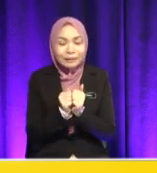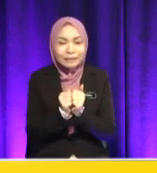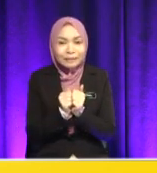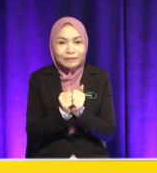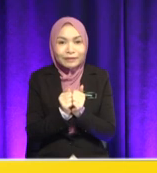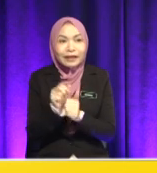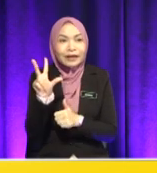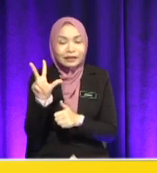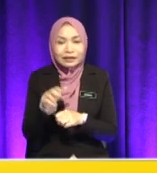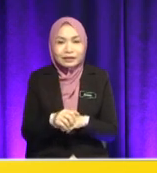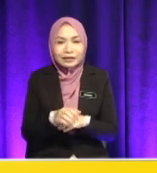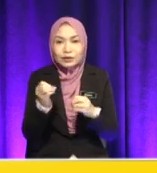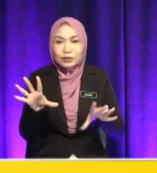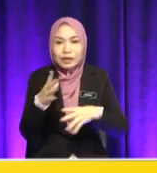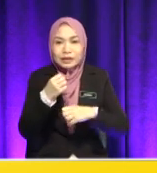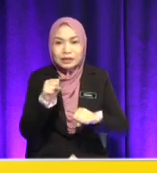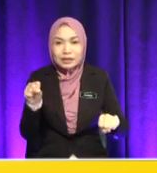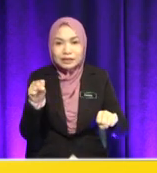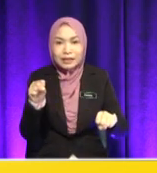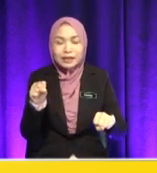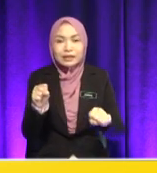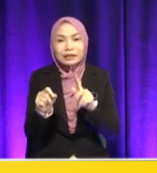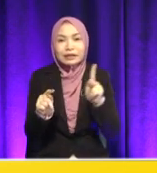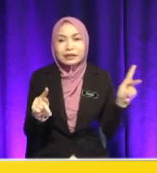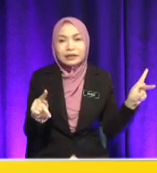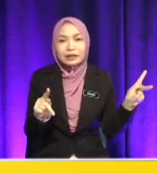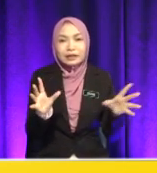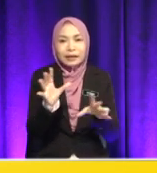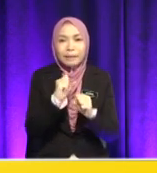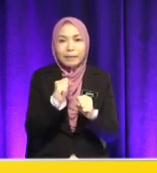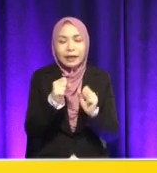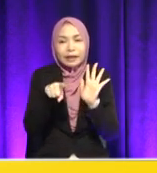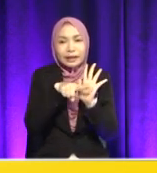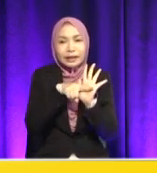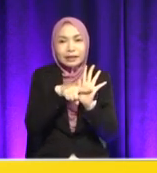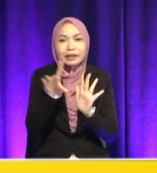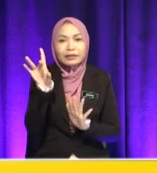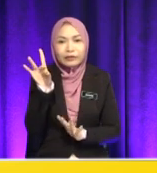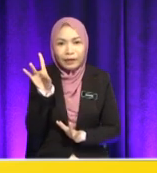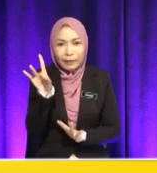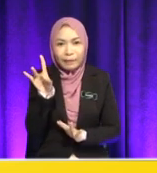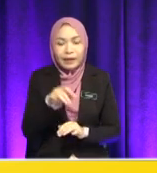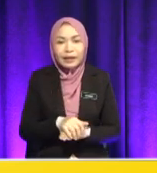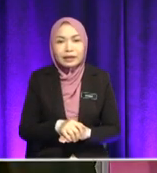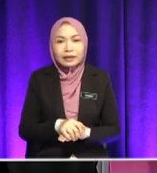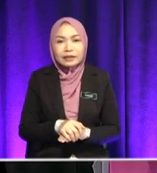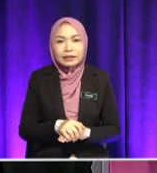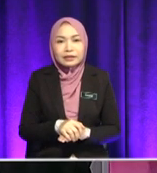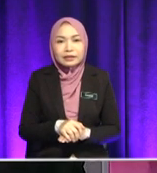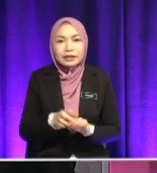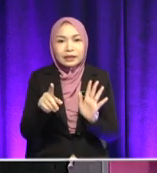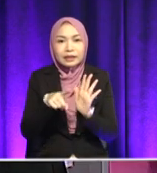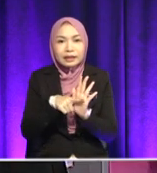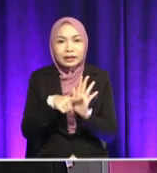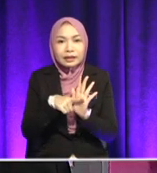kemudian selesaikan sebelah kanan sebelah kiri dapat dari 8 = -6n + n oke di situ tidak hilangkan tuh